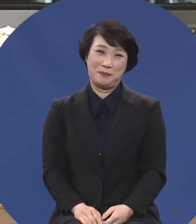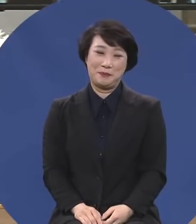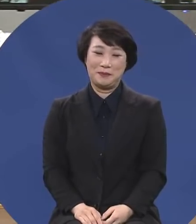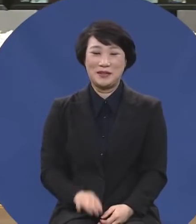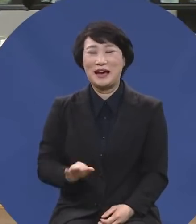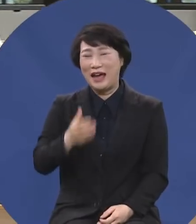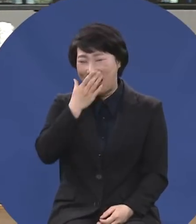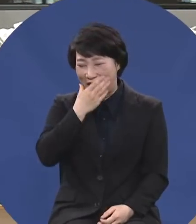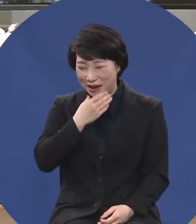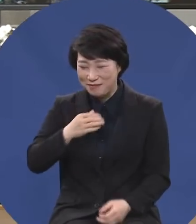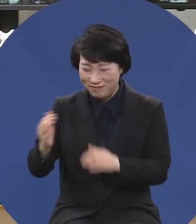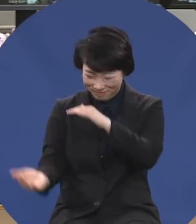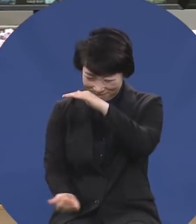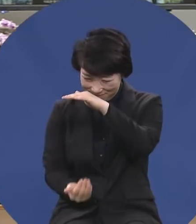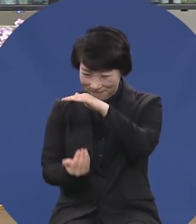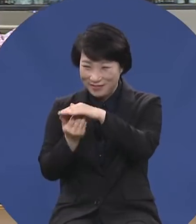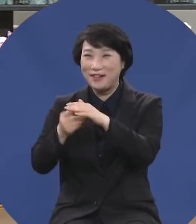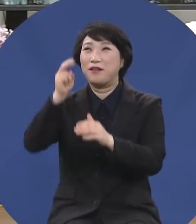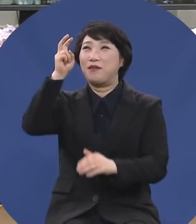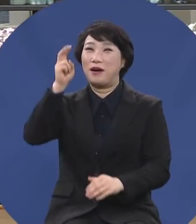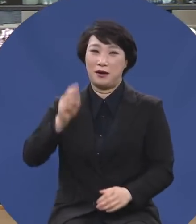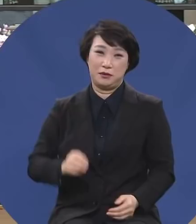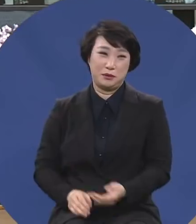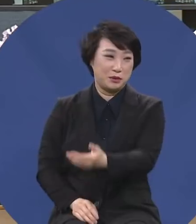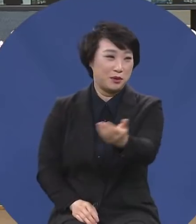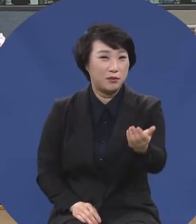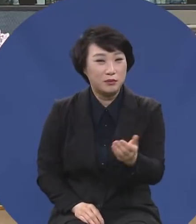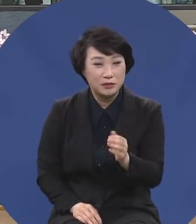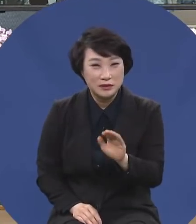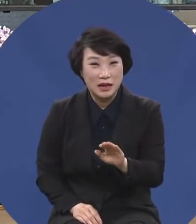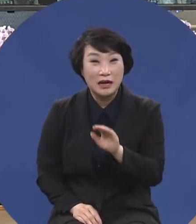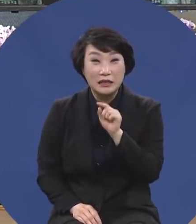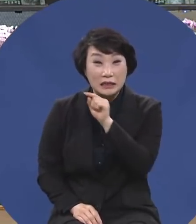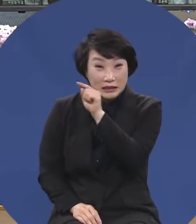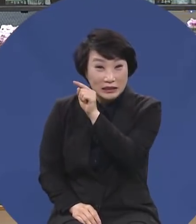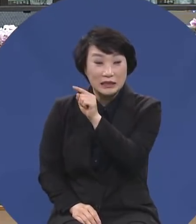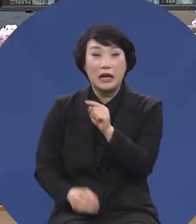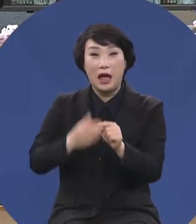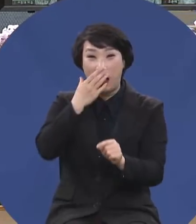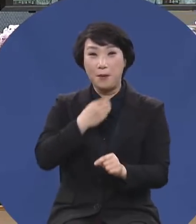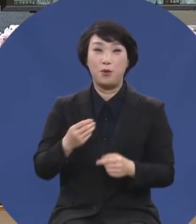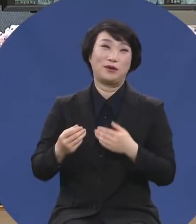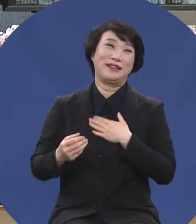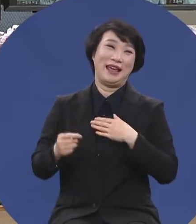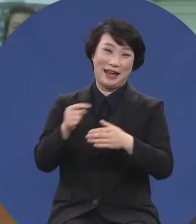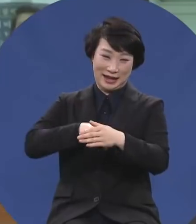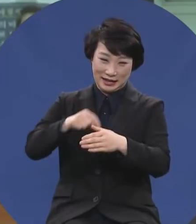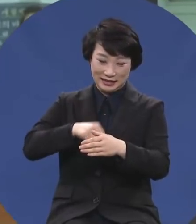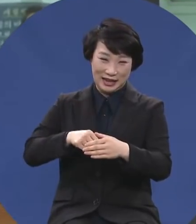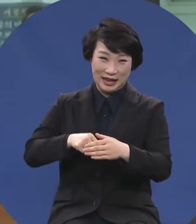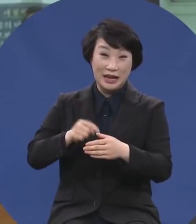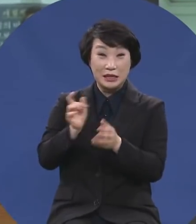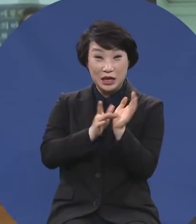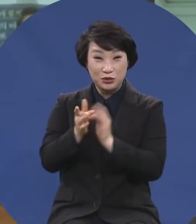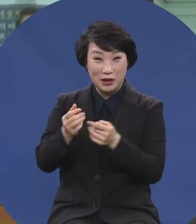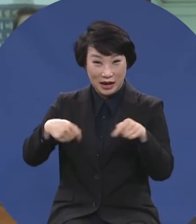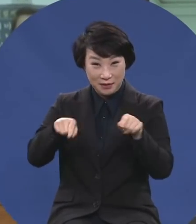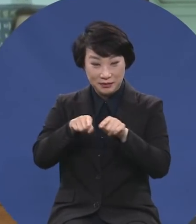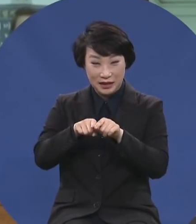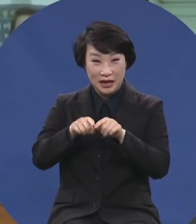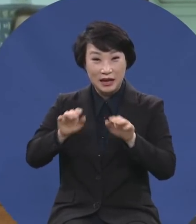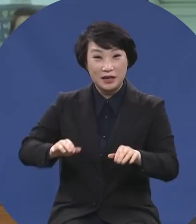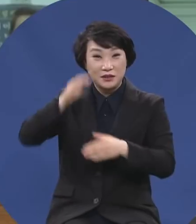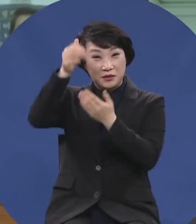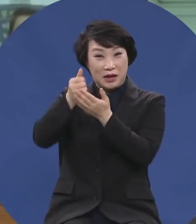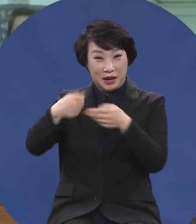얼마나 행복하냐. 여러분, 이 행복이 내 안에 예수와 함께